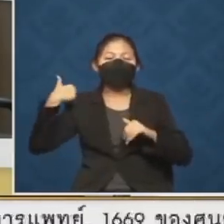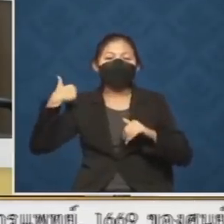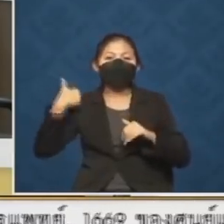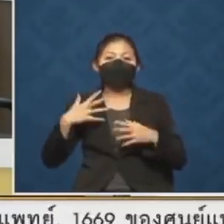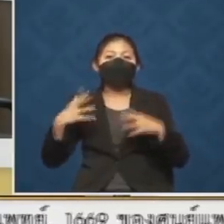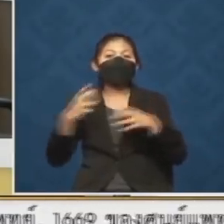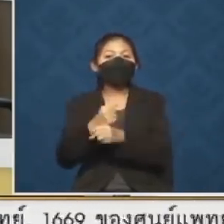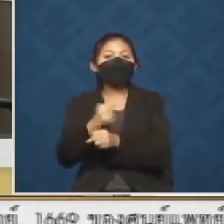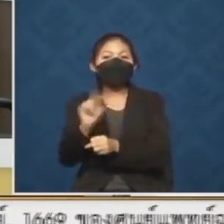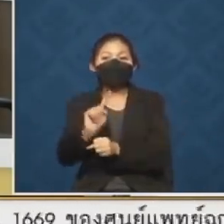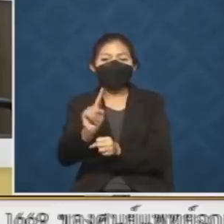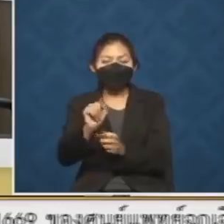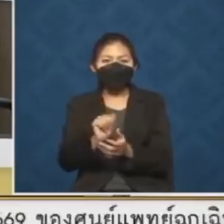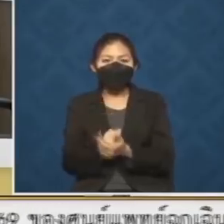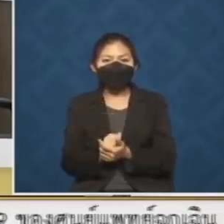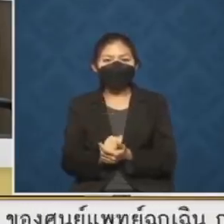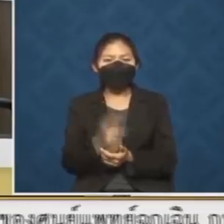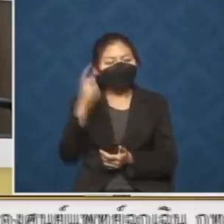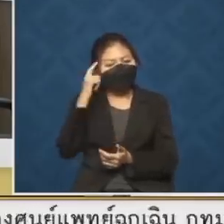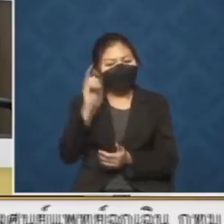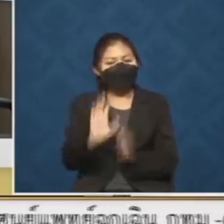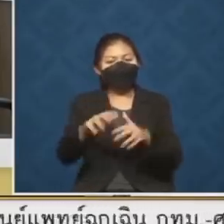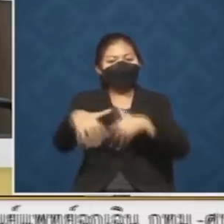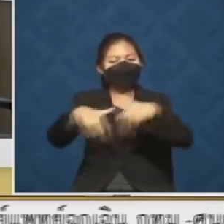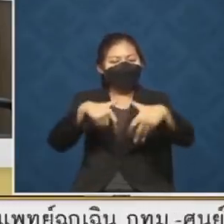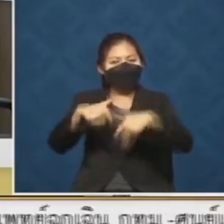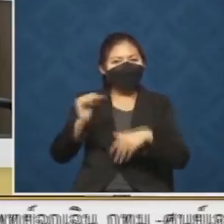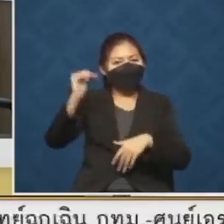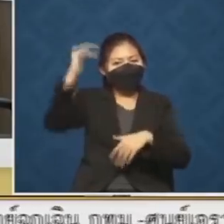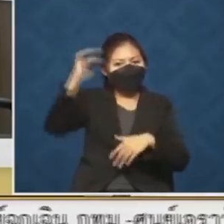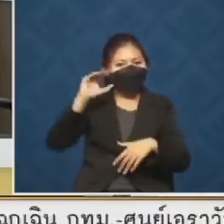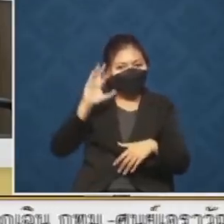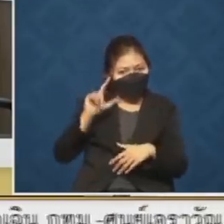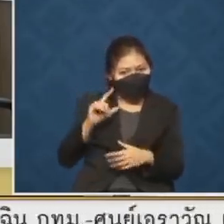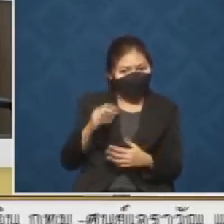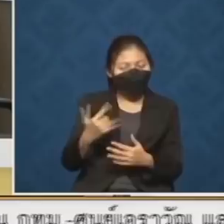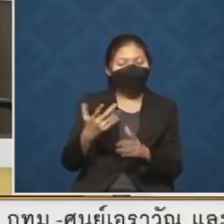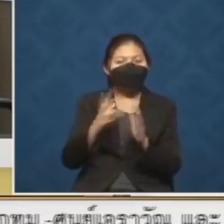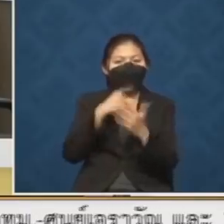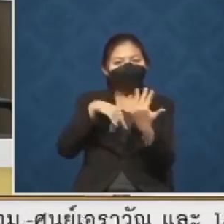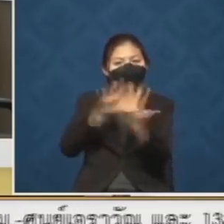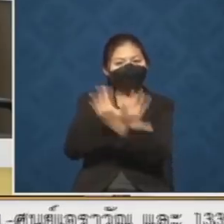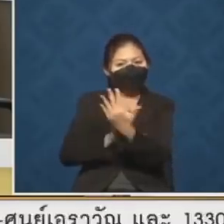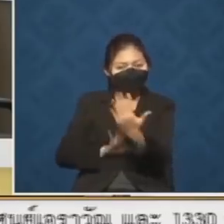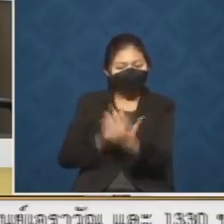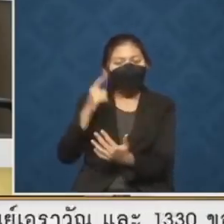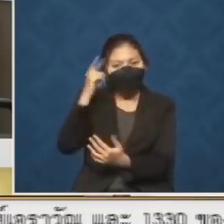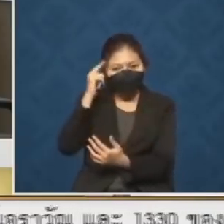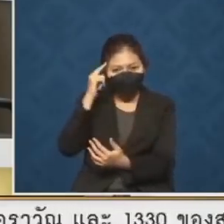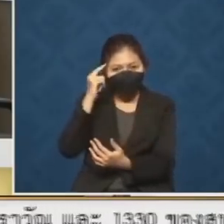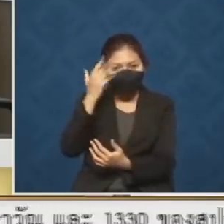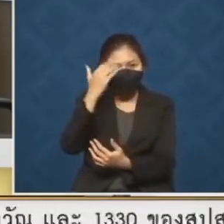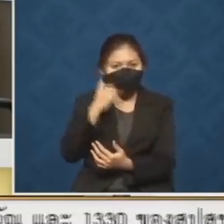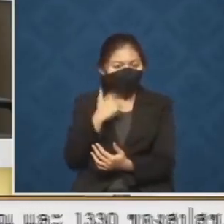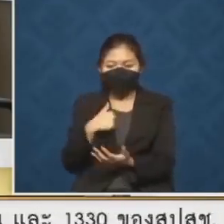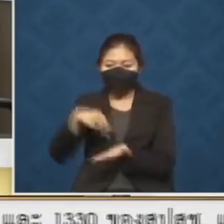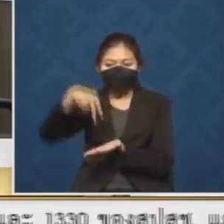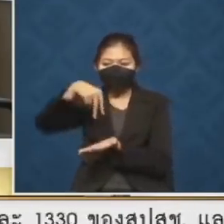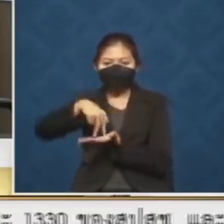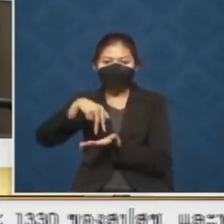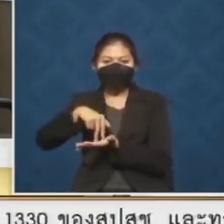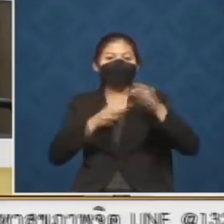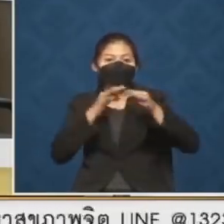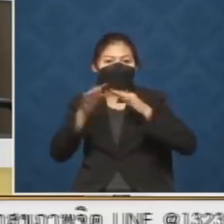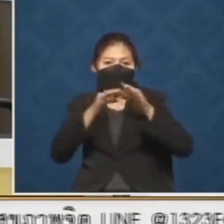อ นี ่นี่ของคุณมิ่งขวัญเนี่ยพอลาออกไปแล้วแล้วถ้ามีผลไปแล้วเนี่ยในพรรคเศรษฐกิจใหม่อันดับส.ส.บัญชีรายชื่อก็เลื่อนขึ้นมา ใช่ เ